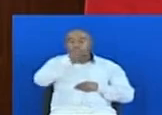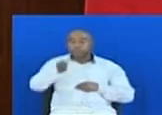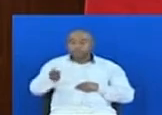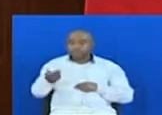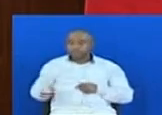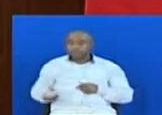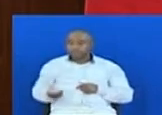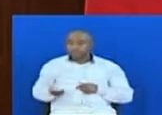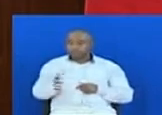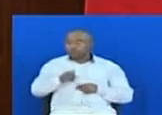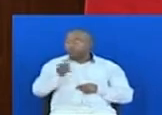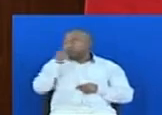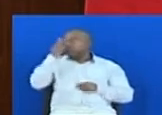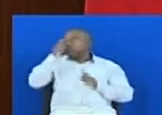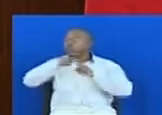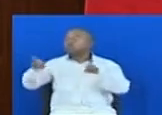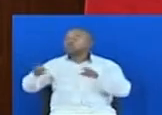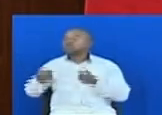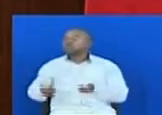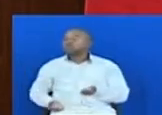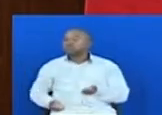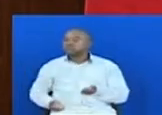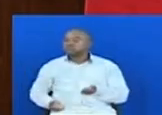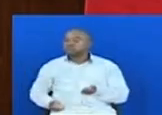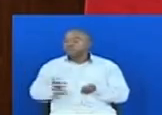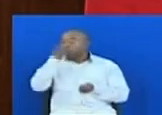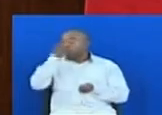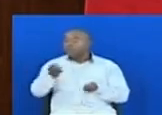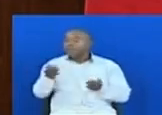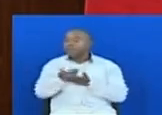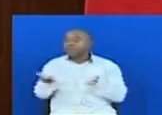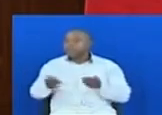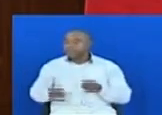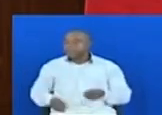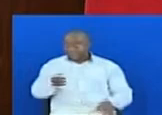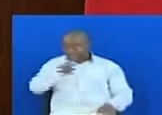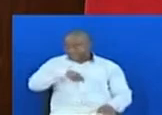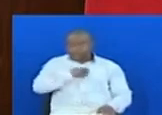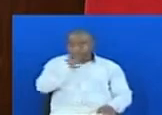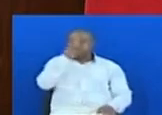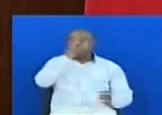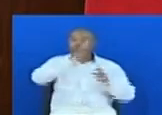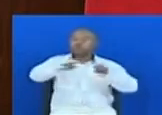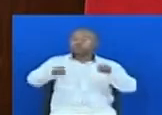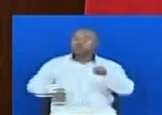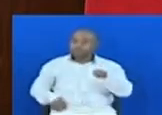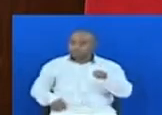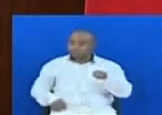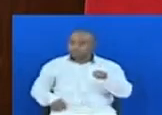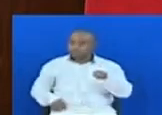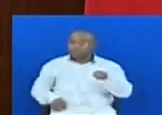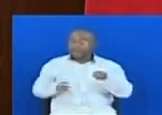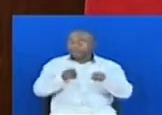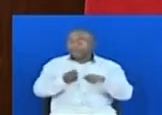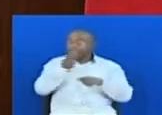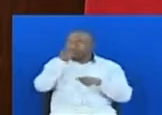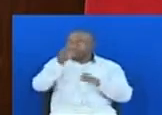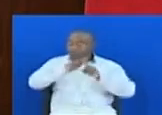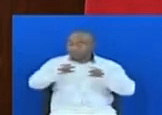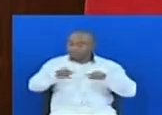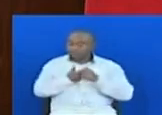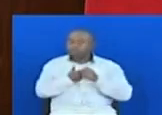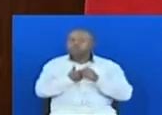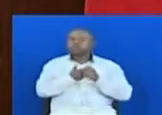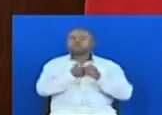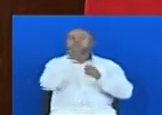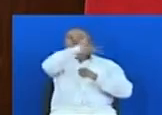na mtazamo tofauti? Hakuna ubaya, tulikuwa na mtazamo tofauti, lakini ni mtazamo ulio sahihi.